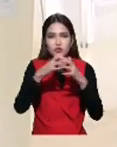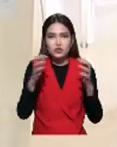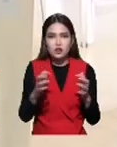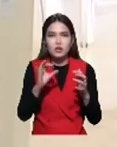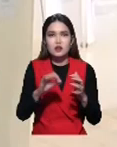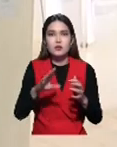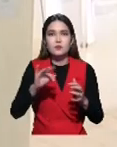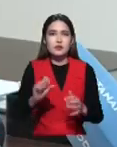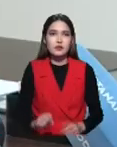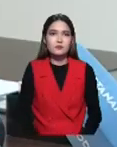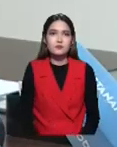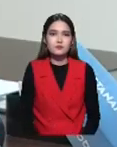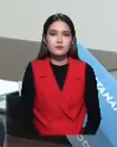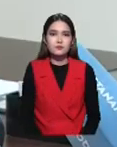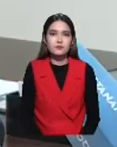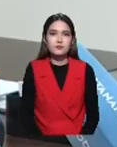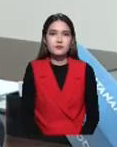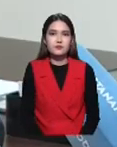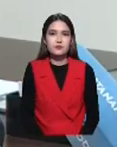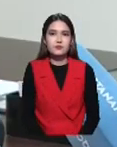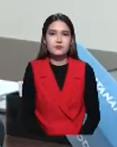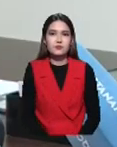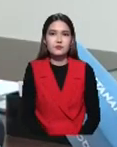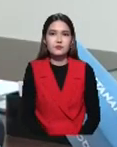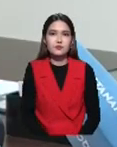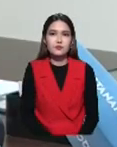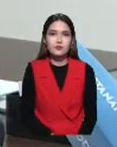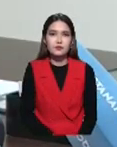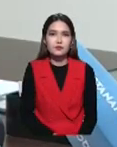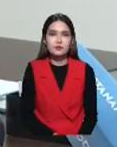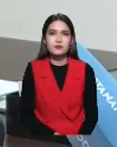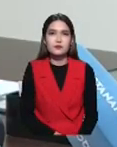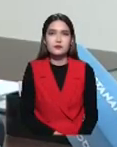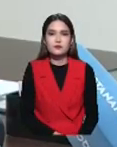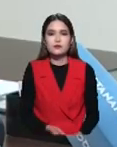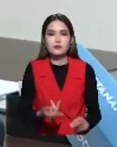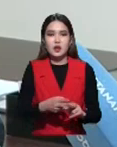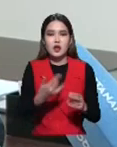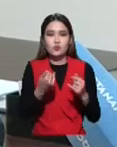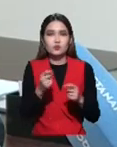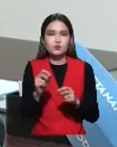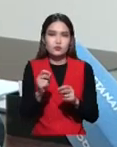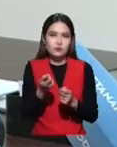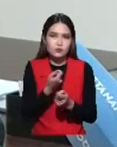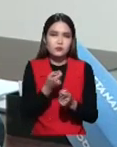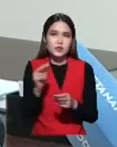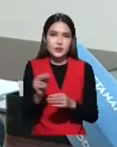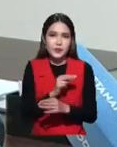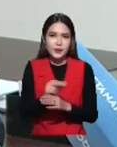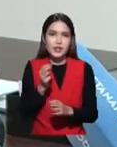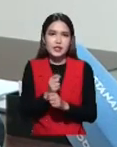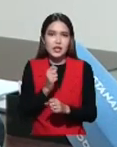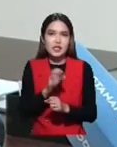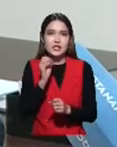и бедра. Состояние от 3 стабильное, с улучшением, с положительной динамикой. Который поступил